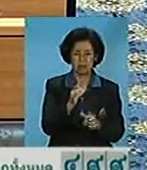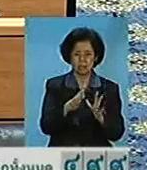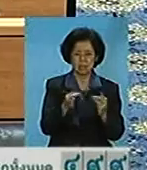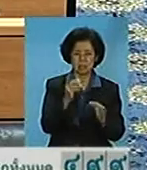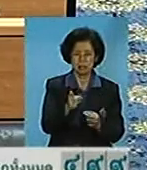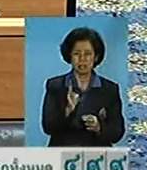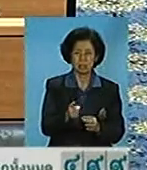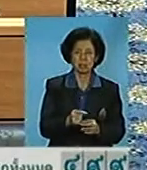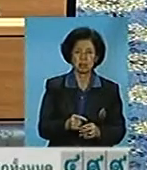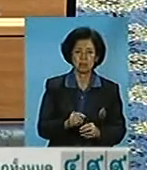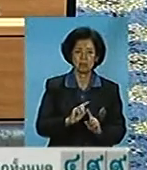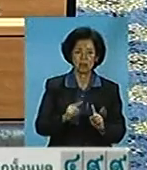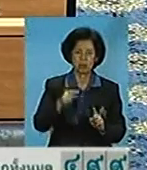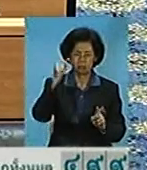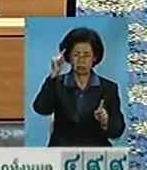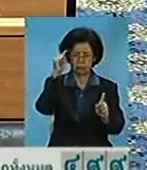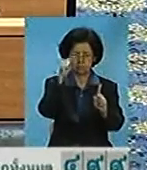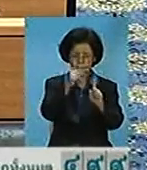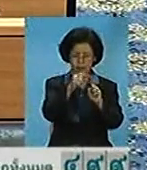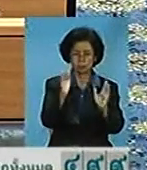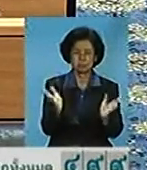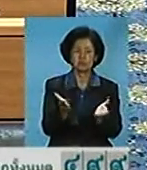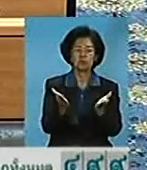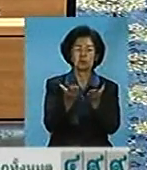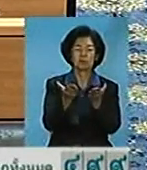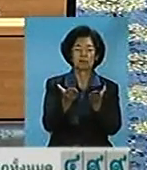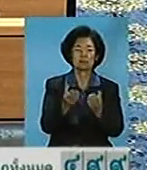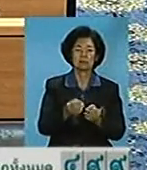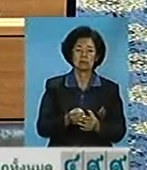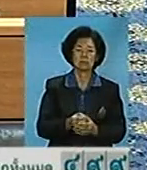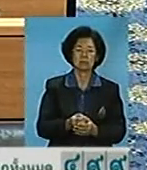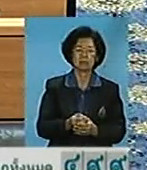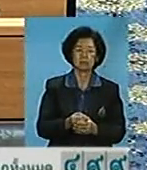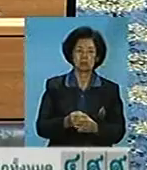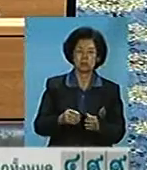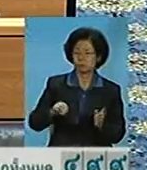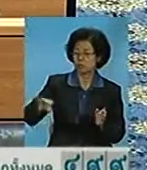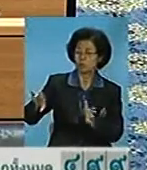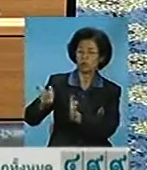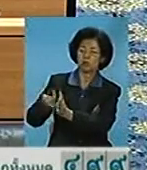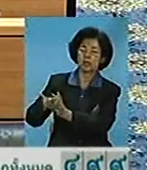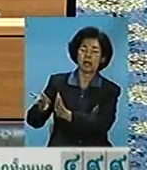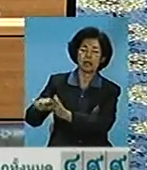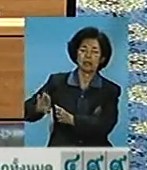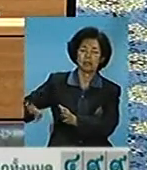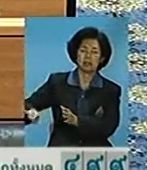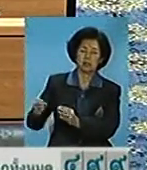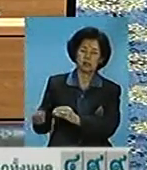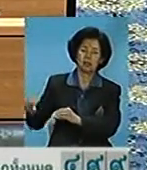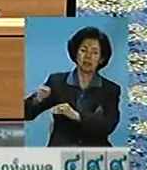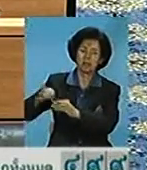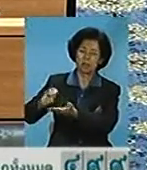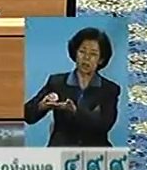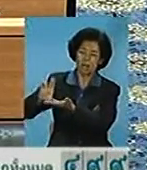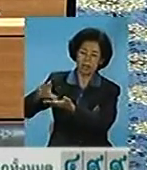แต่เราเนี่ยมีเจตนาไปส่งเสริมส่วนปลายน้ำที่เขาเพิ่มรายได้เพิ่มกำไรของเขาอยู่